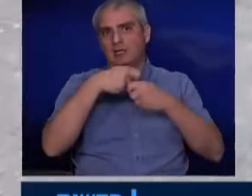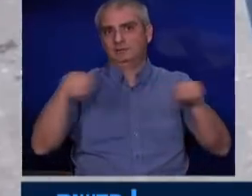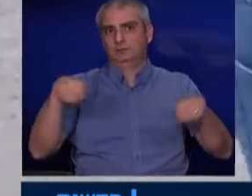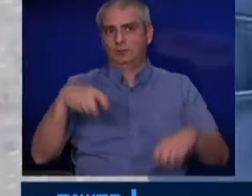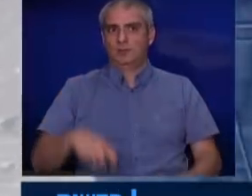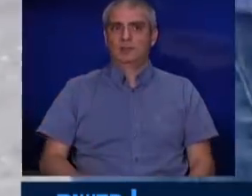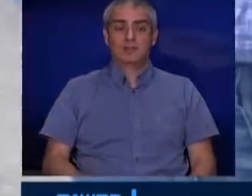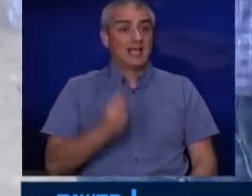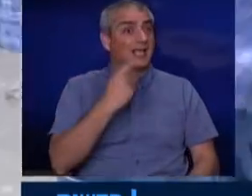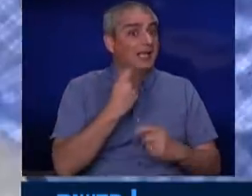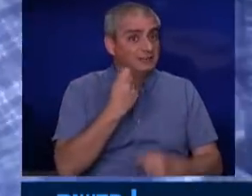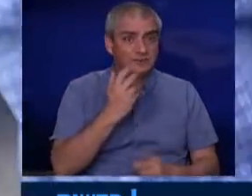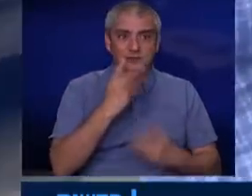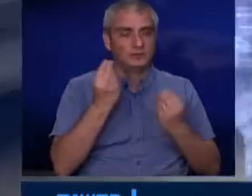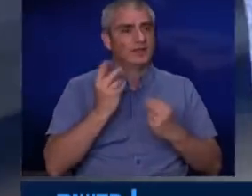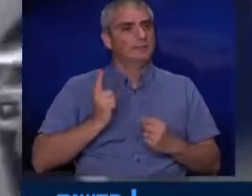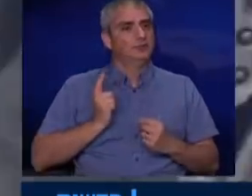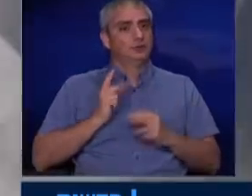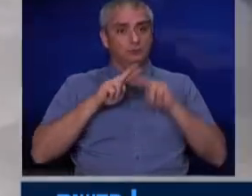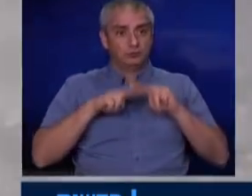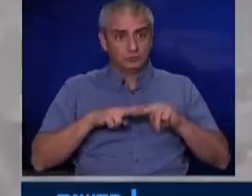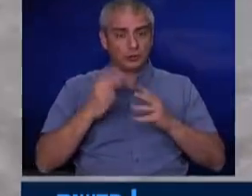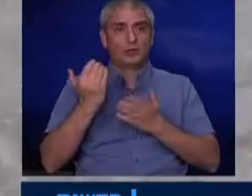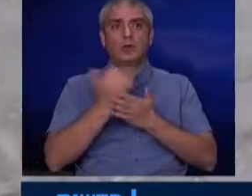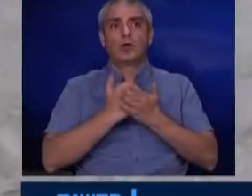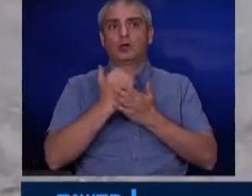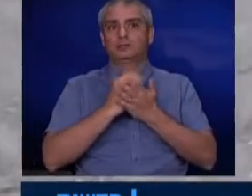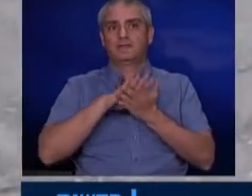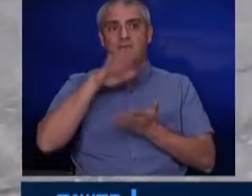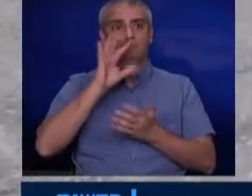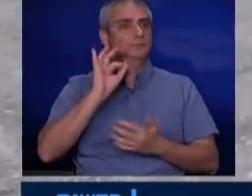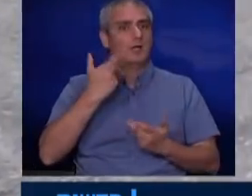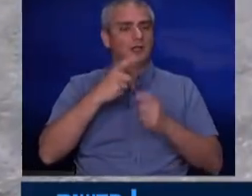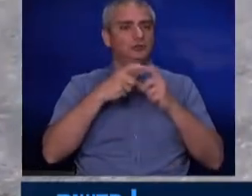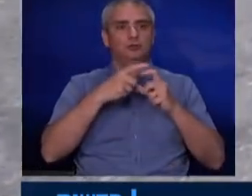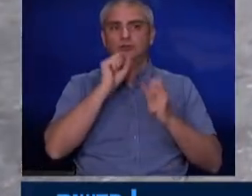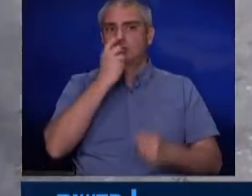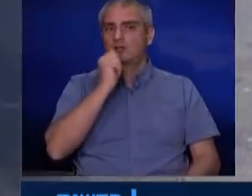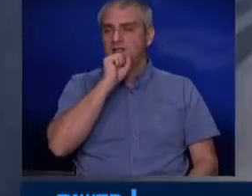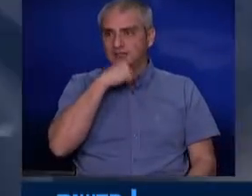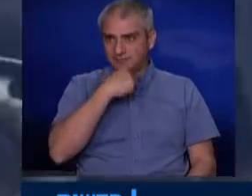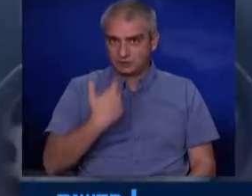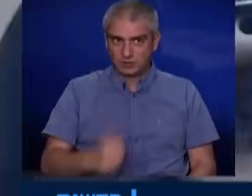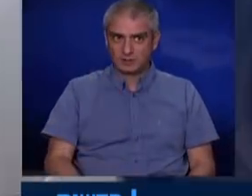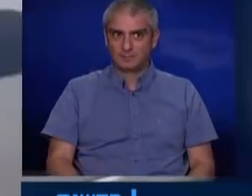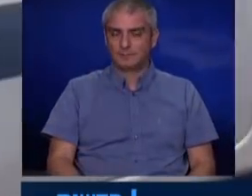מה? כסף? עם יפועים סנטימטליים שנשארו? נוספים. נוספים? של מה?